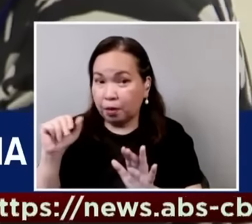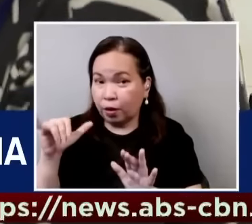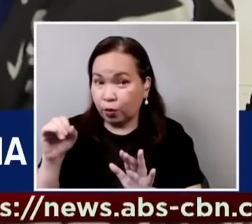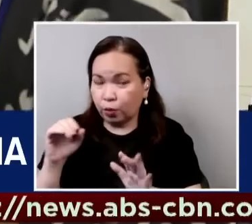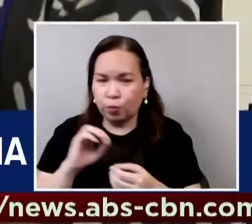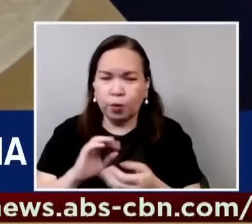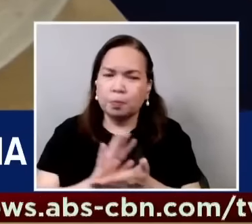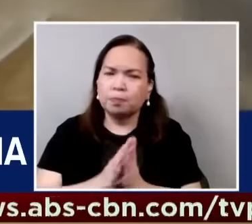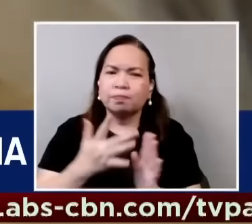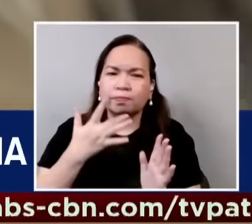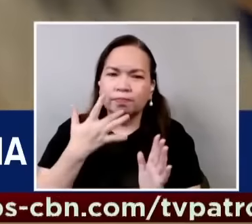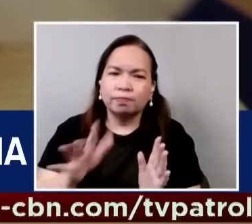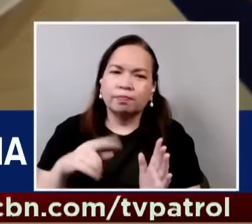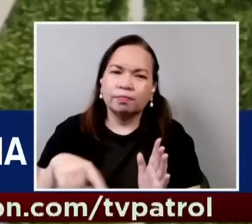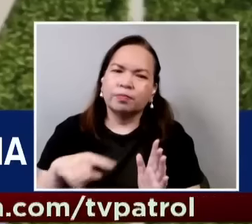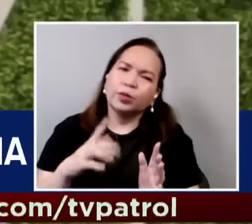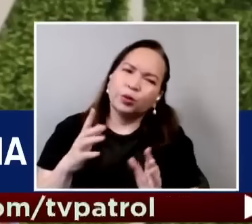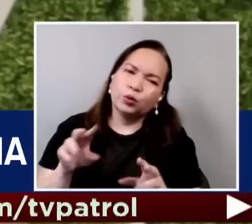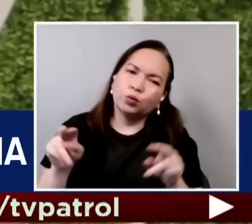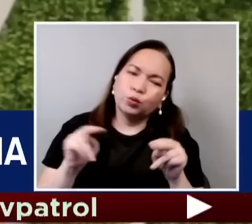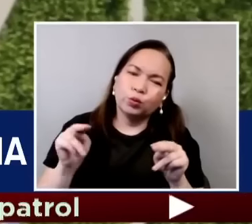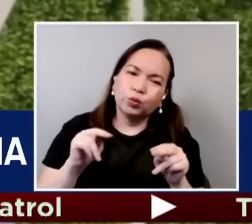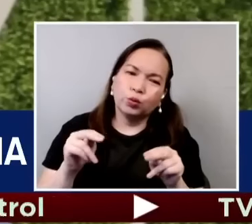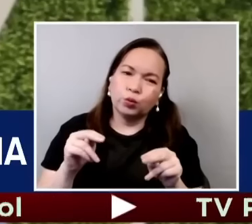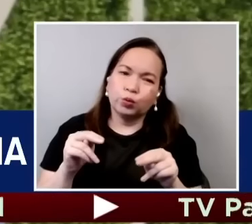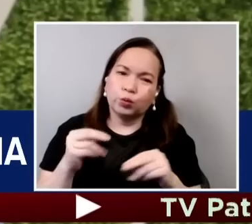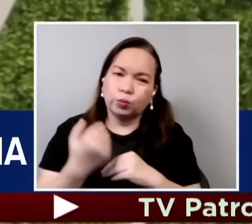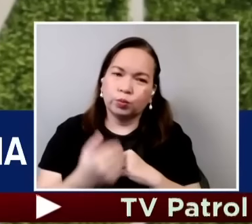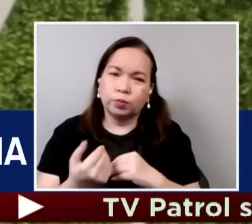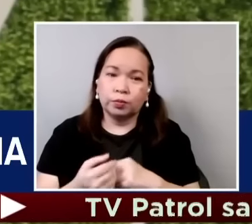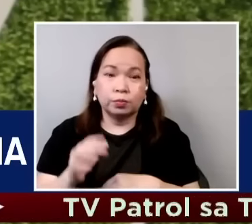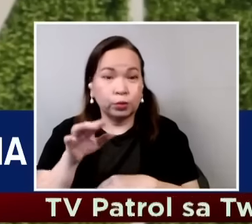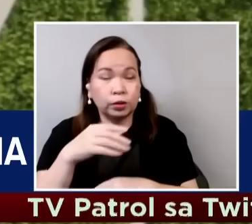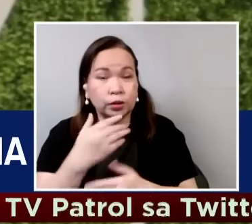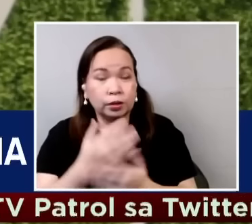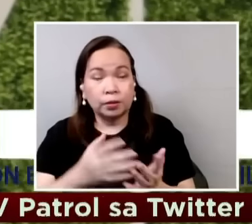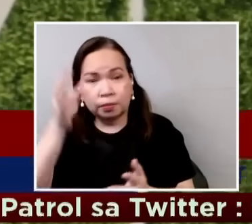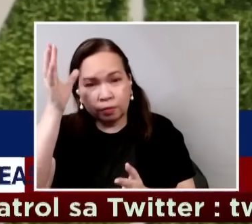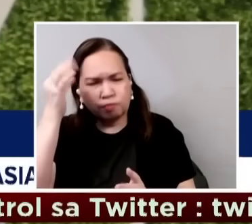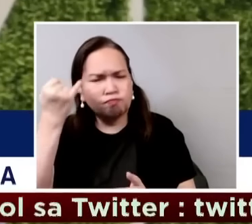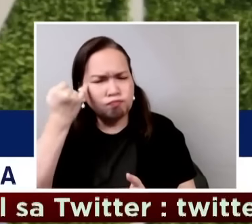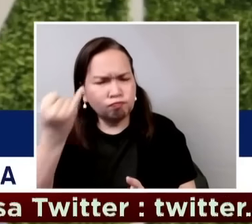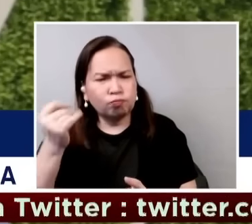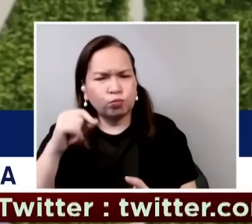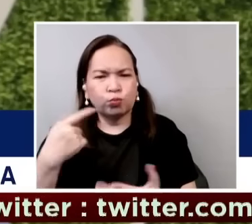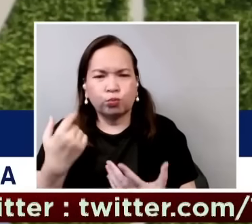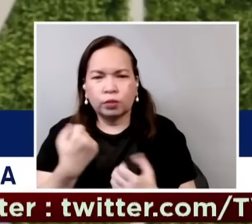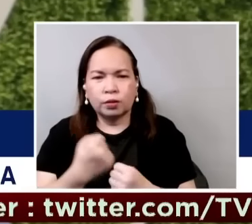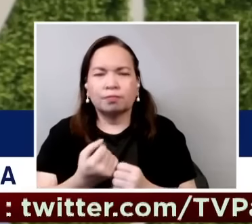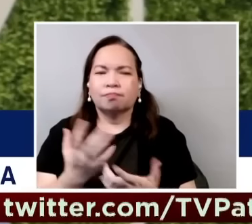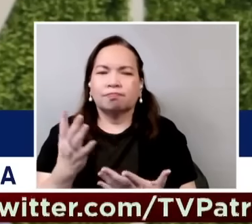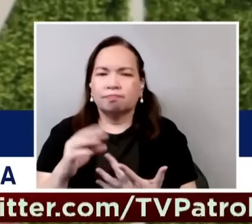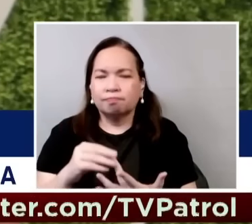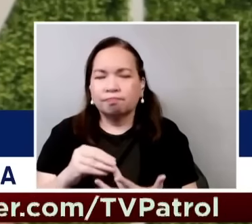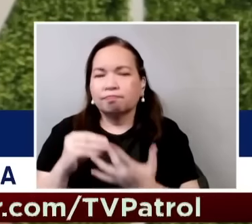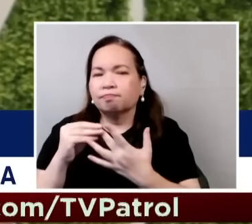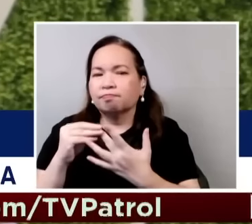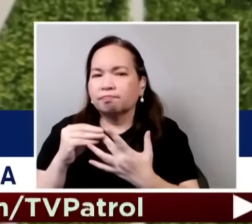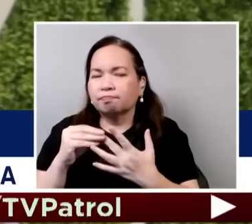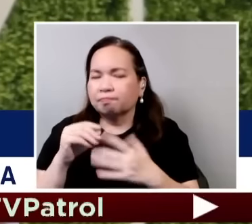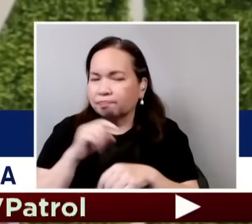extraordinary ang karaniwang tinapay. Pero mga dads, you can create your own male special moments too. And it's a